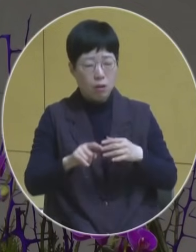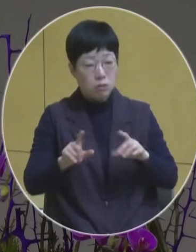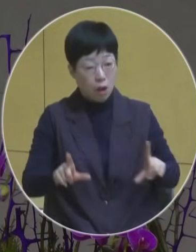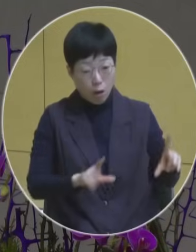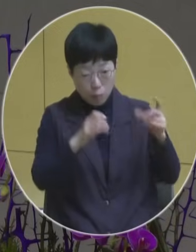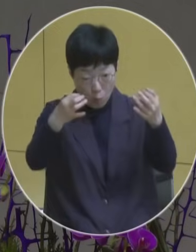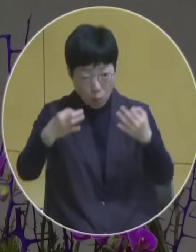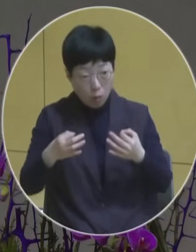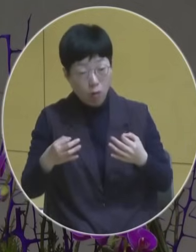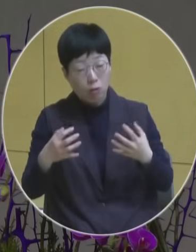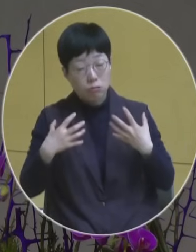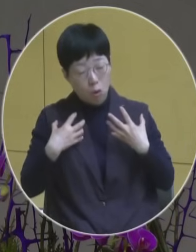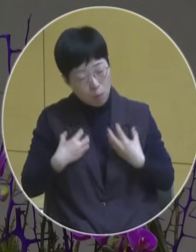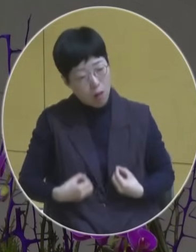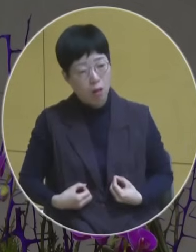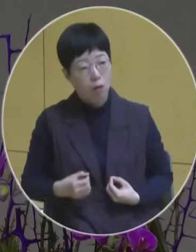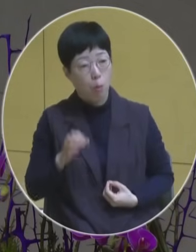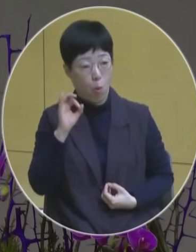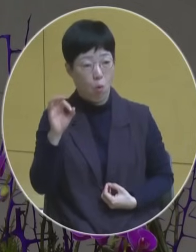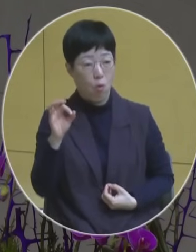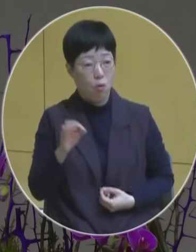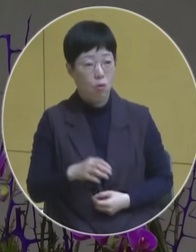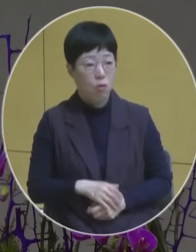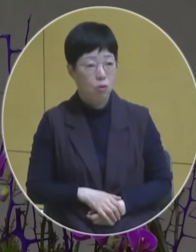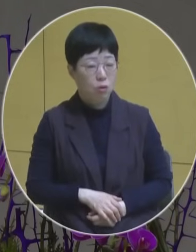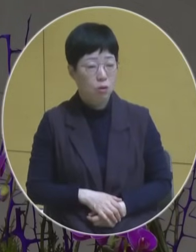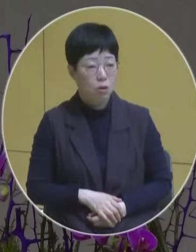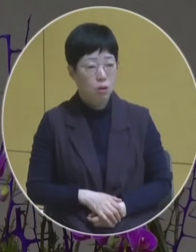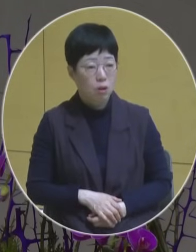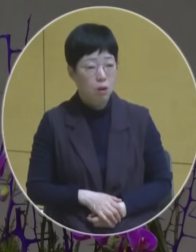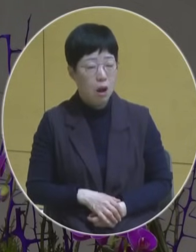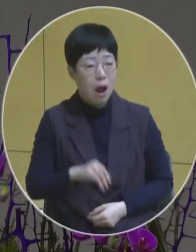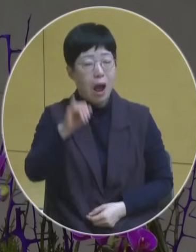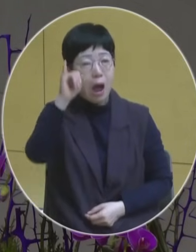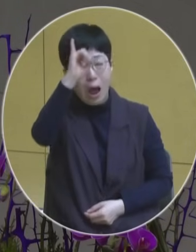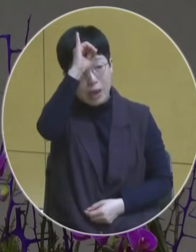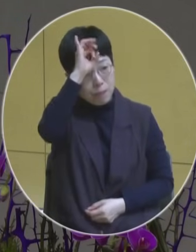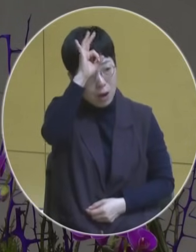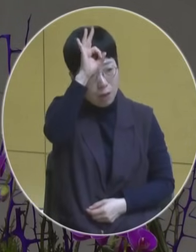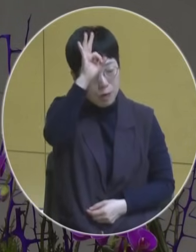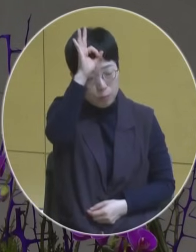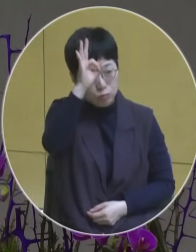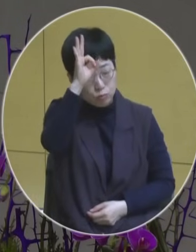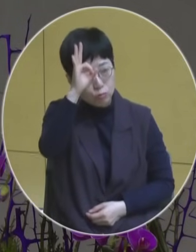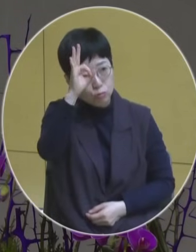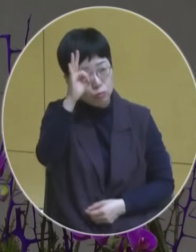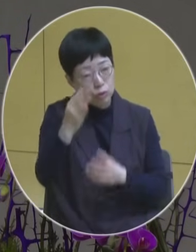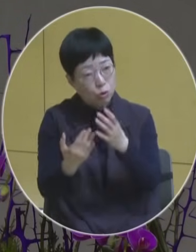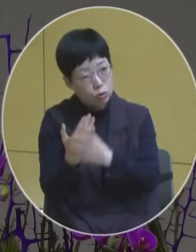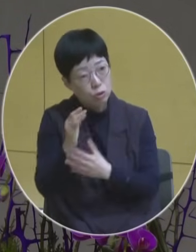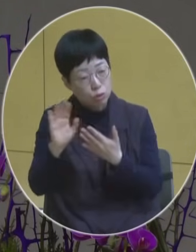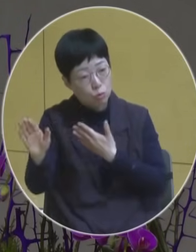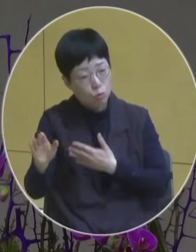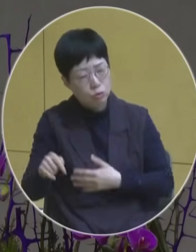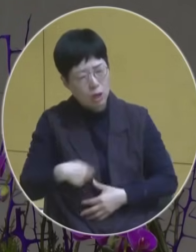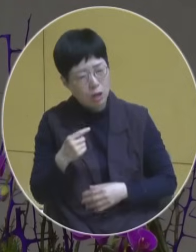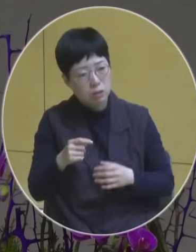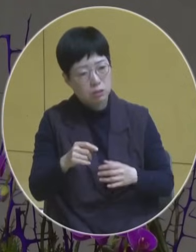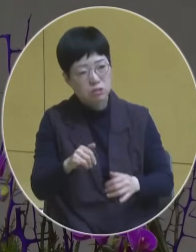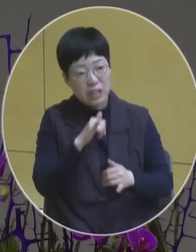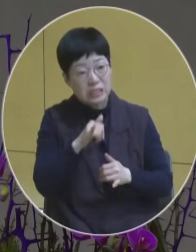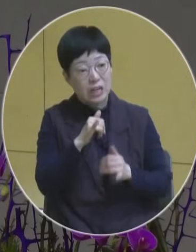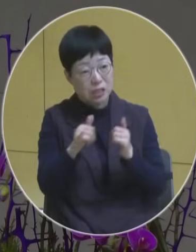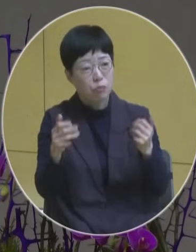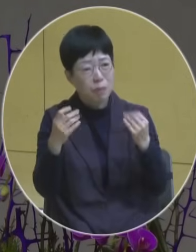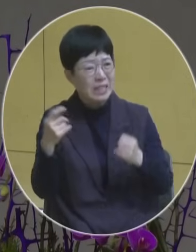그 자체죠. 보는 모습 그렇죠. 이분이 IMF가 터지면서 수많은 사람이 자기 스스로 생명을